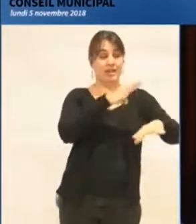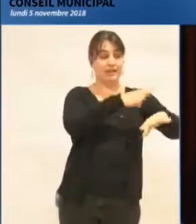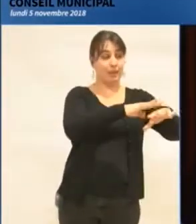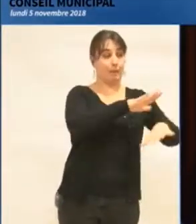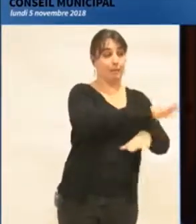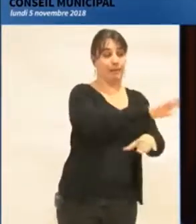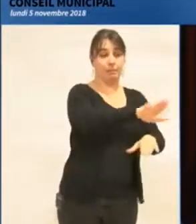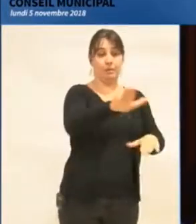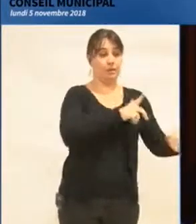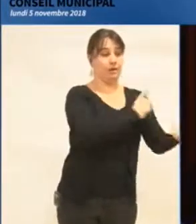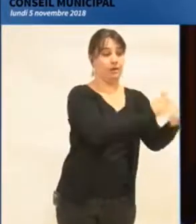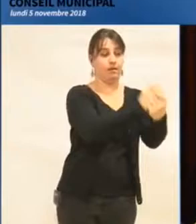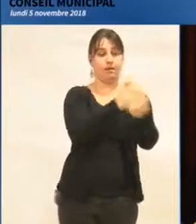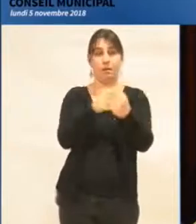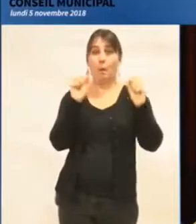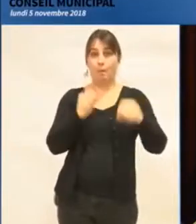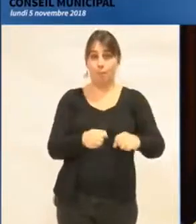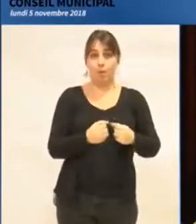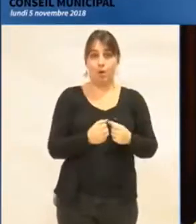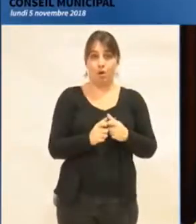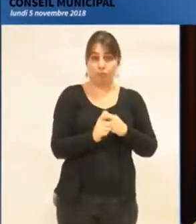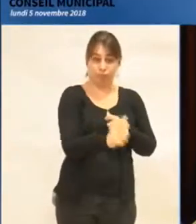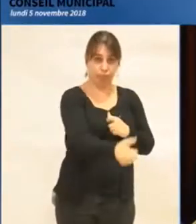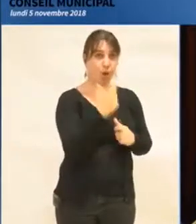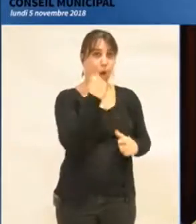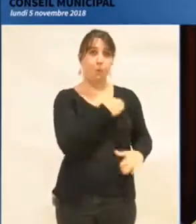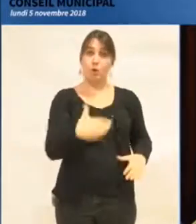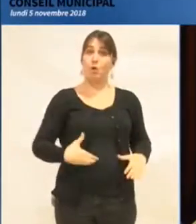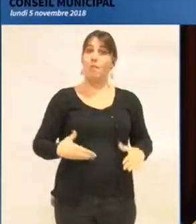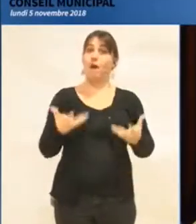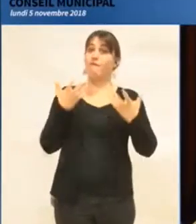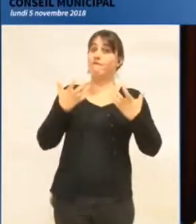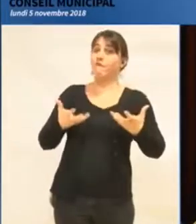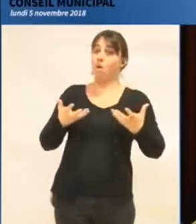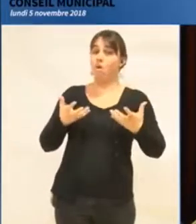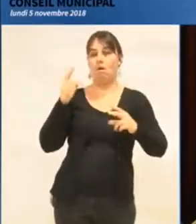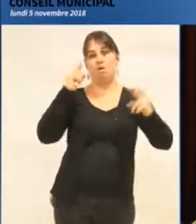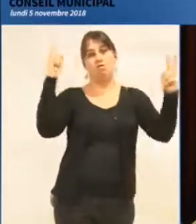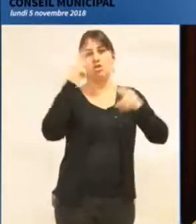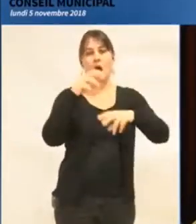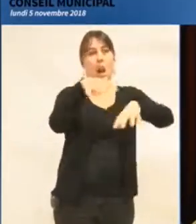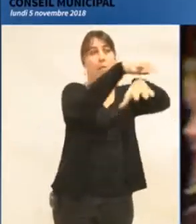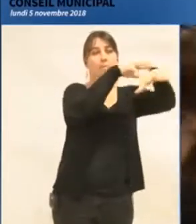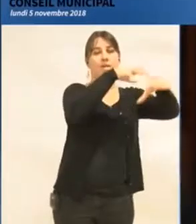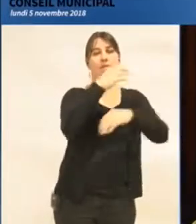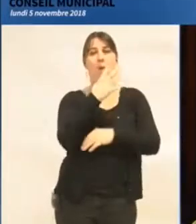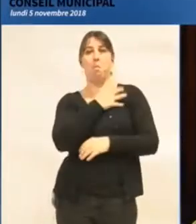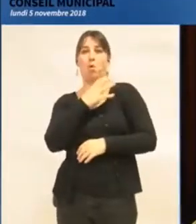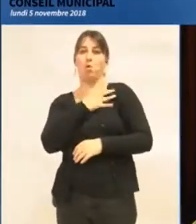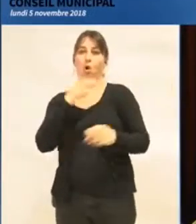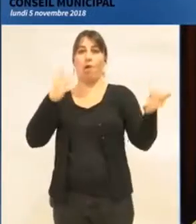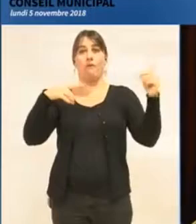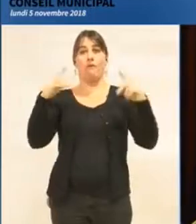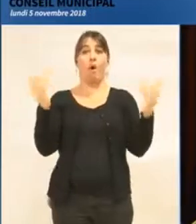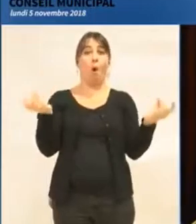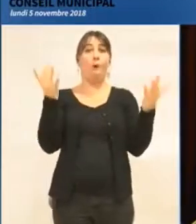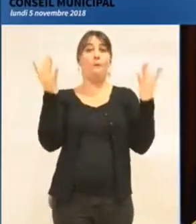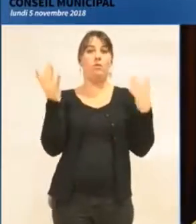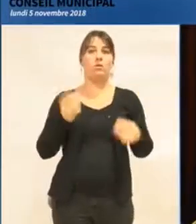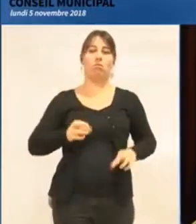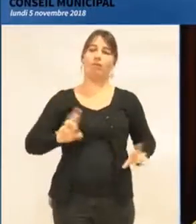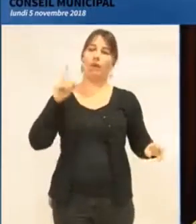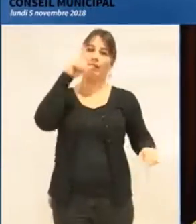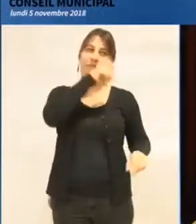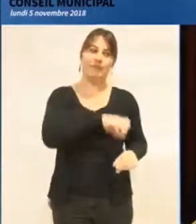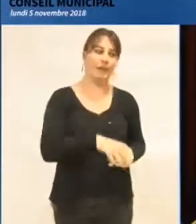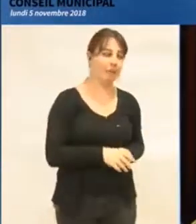temporaires, que vous pouvez déclencher. Il suffit que le maire les demande. En général, les préfets et les procureurs ont beaucoup de mal à les refuser.